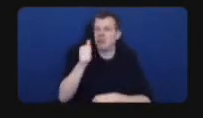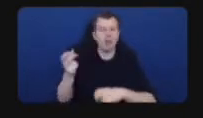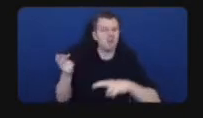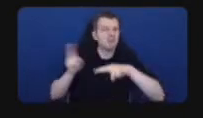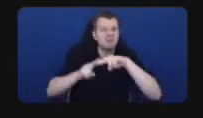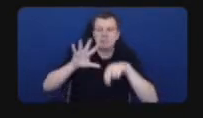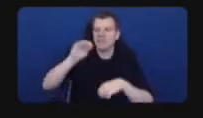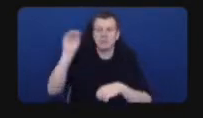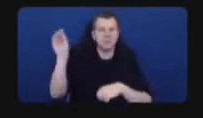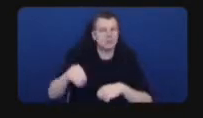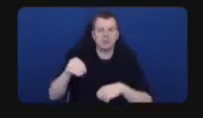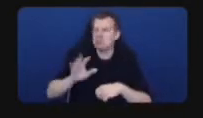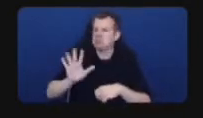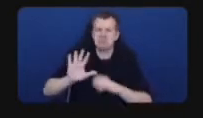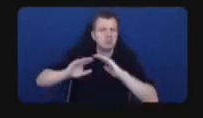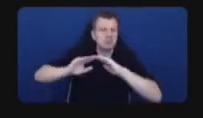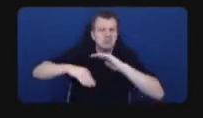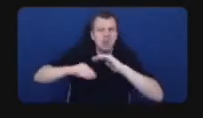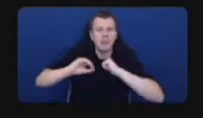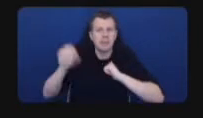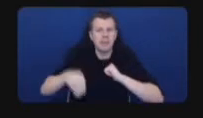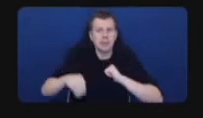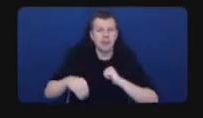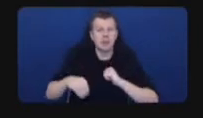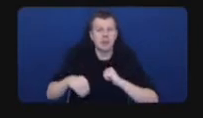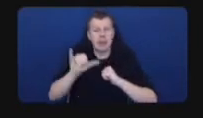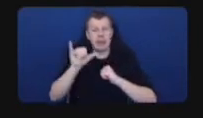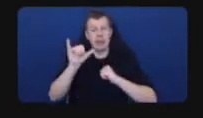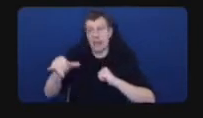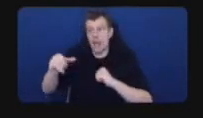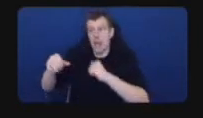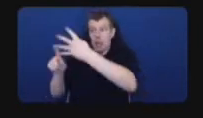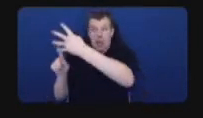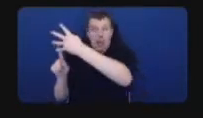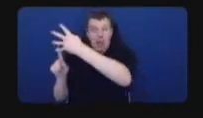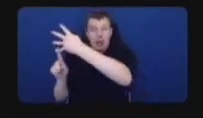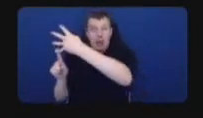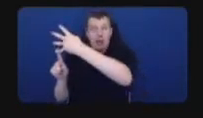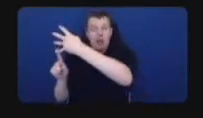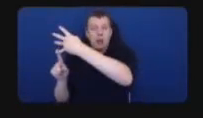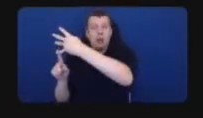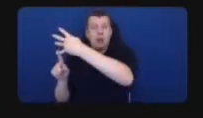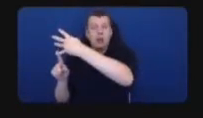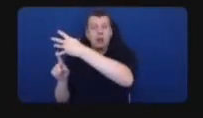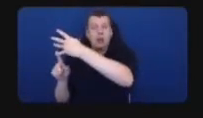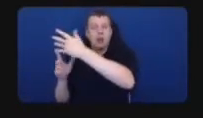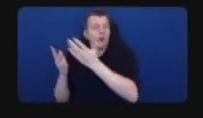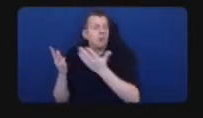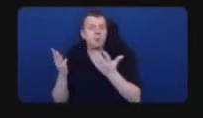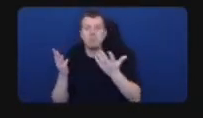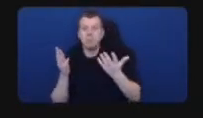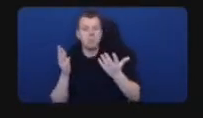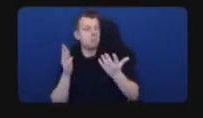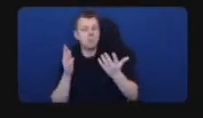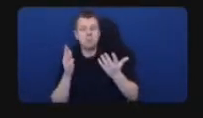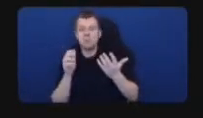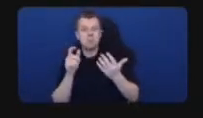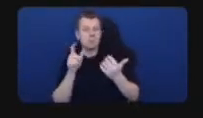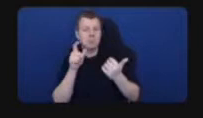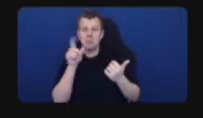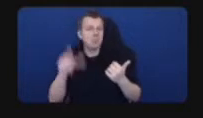天内不能超过50%。那这样的话在公共场合